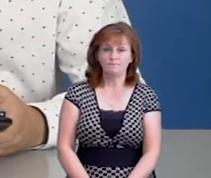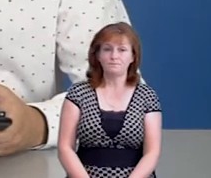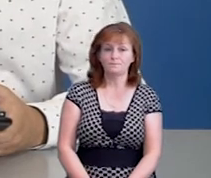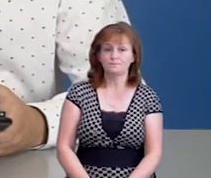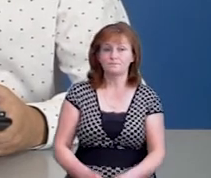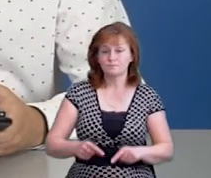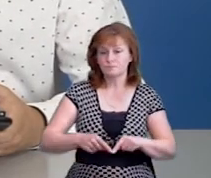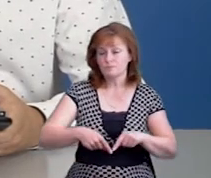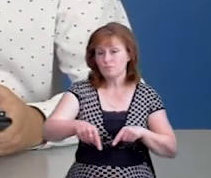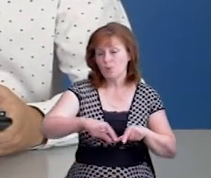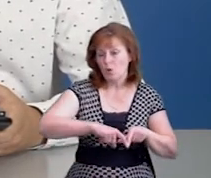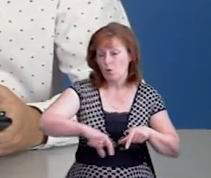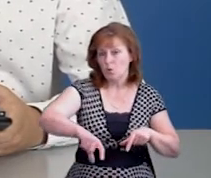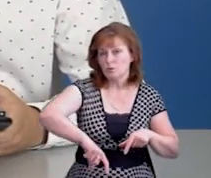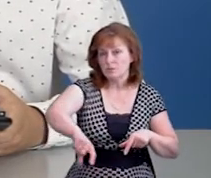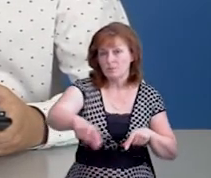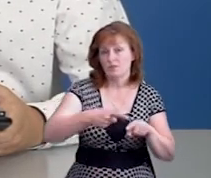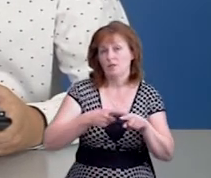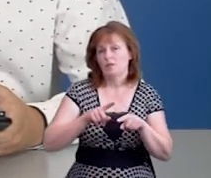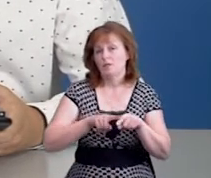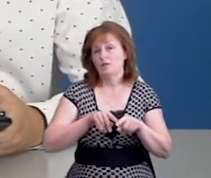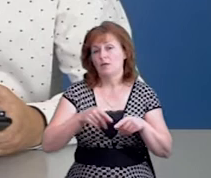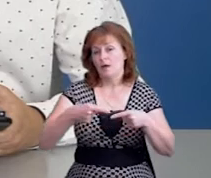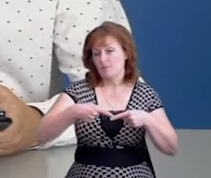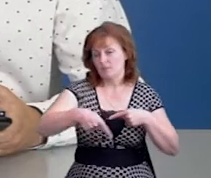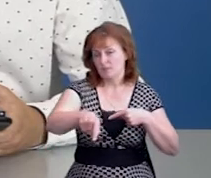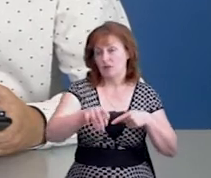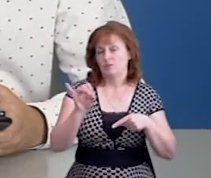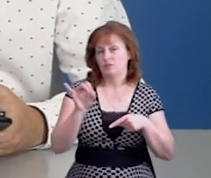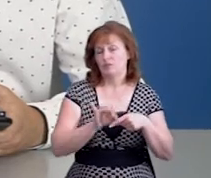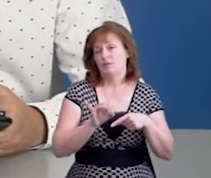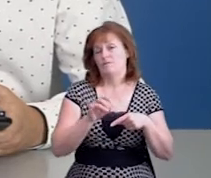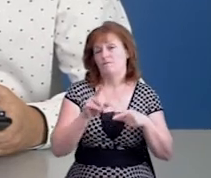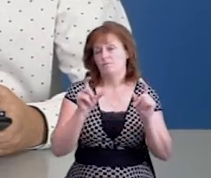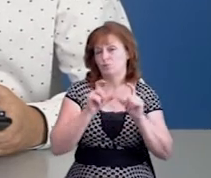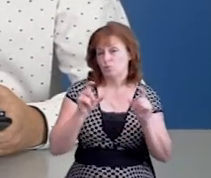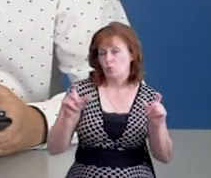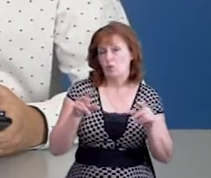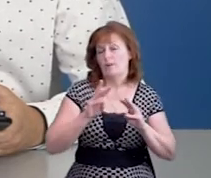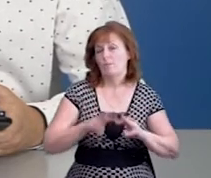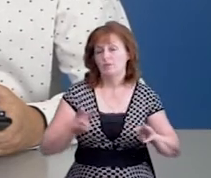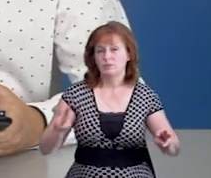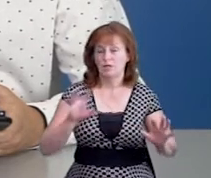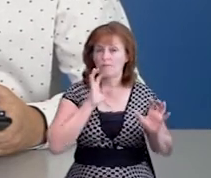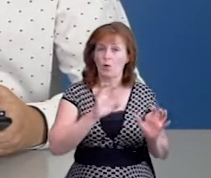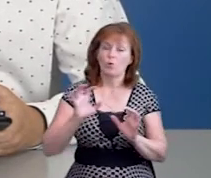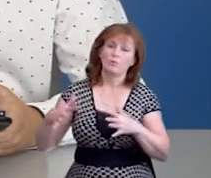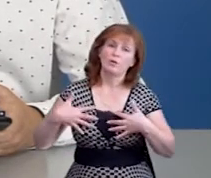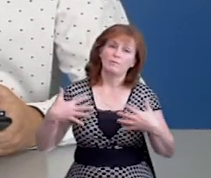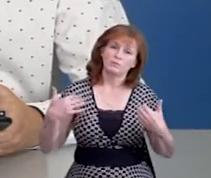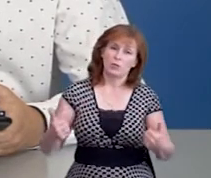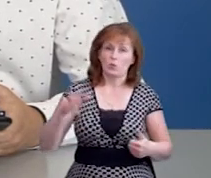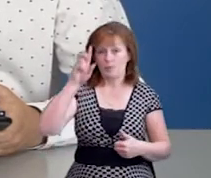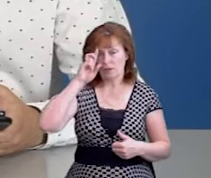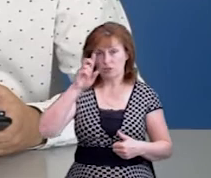Розмітка на вході та всередині, дистанція в їдальні і захисна маска в коридорі. Міністерство охорони здоров'я та державний санітарний